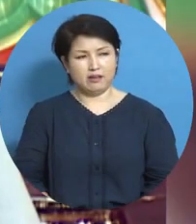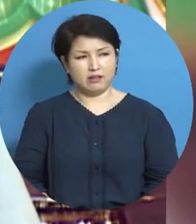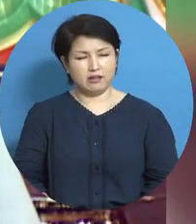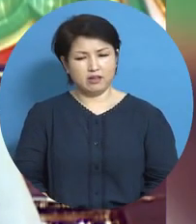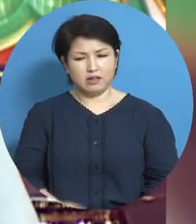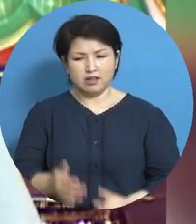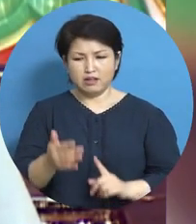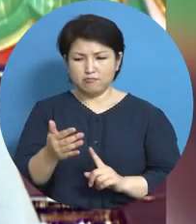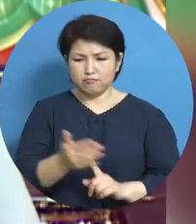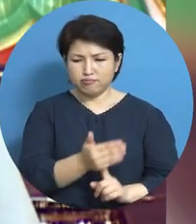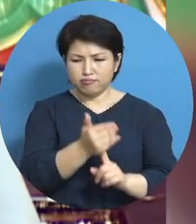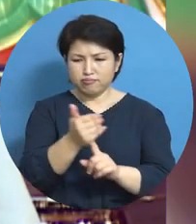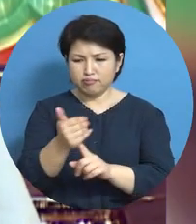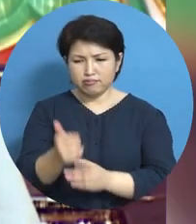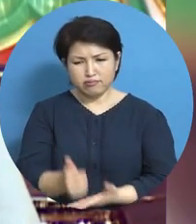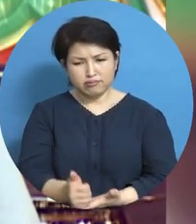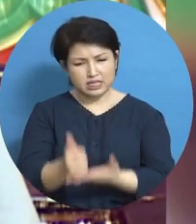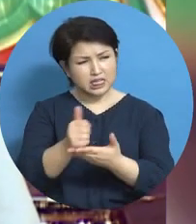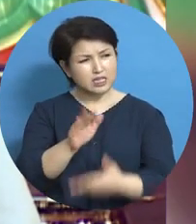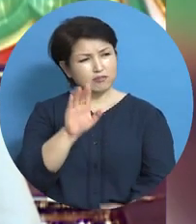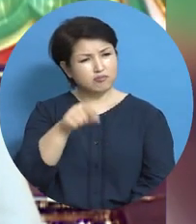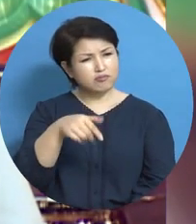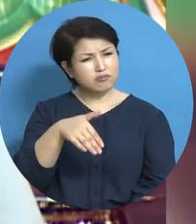부처님이라니 누굴 말하는데?